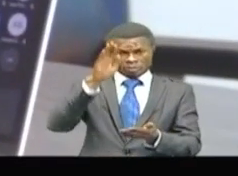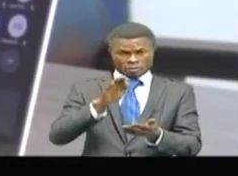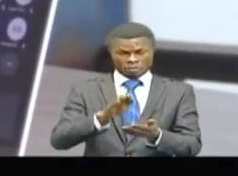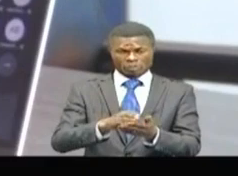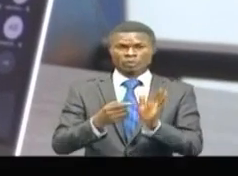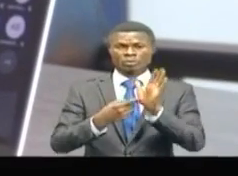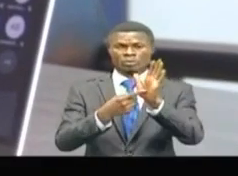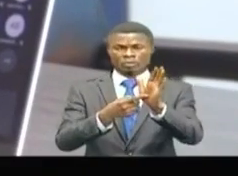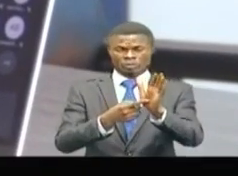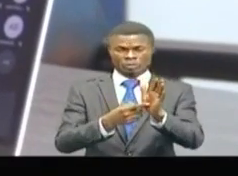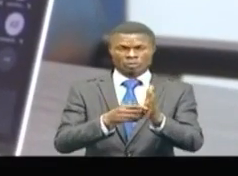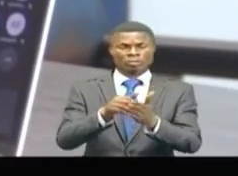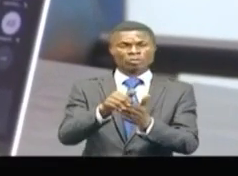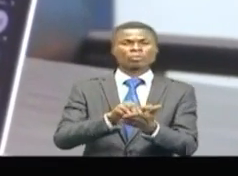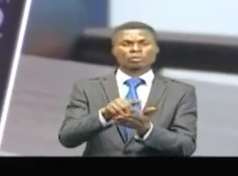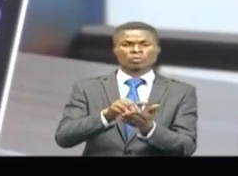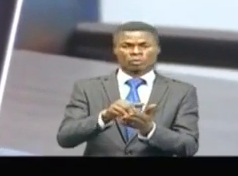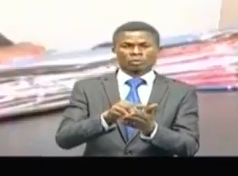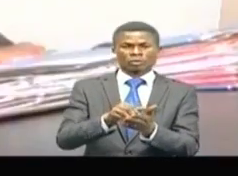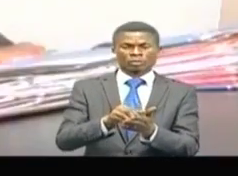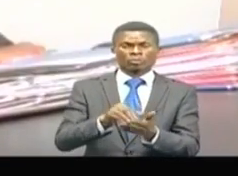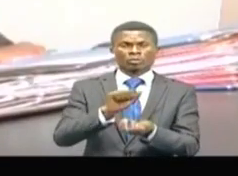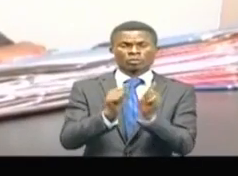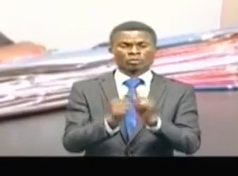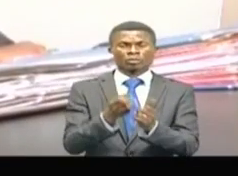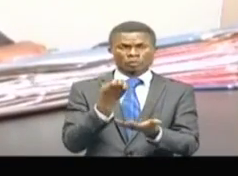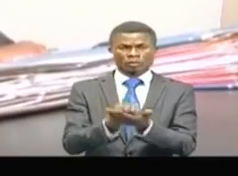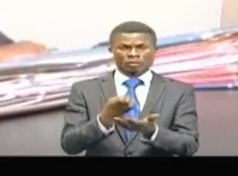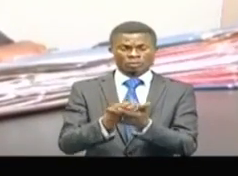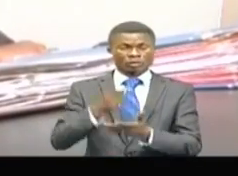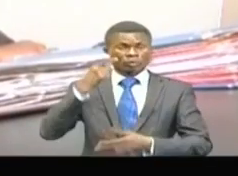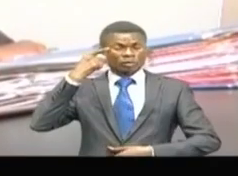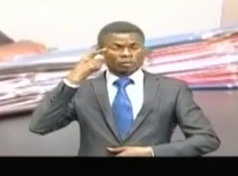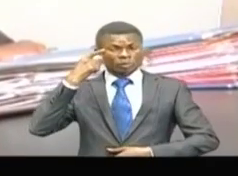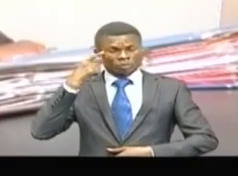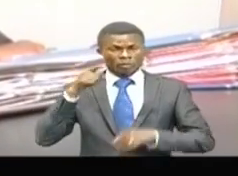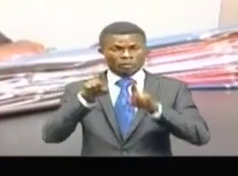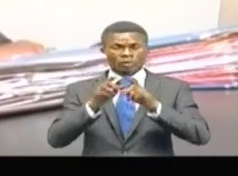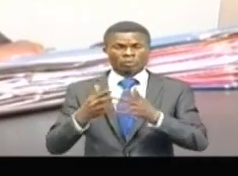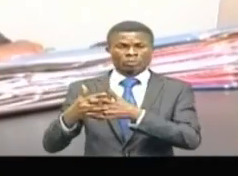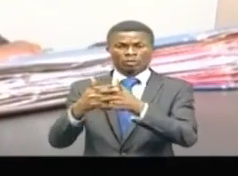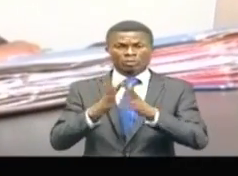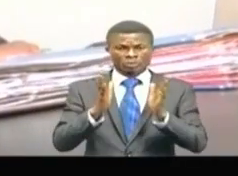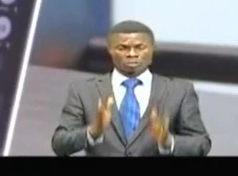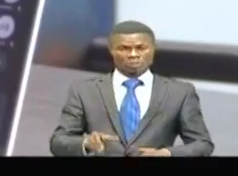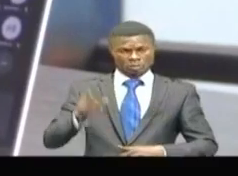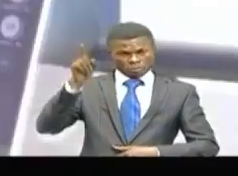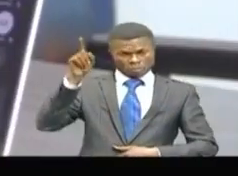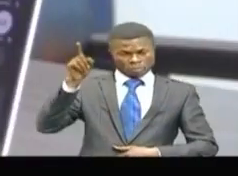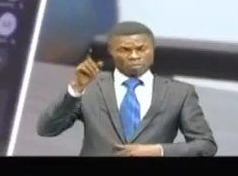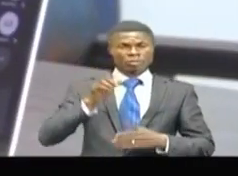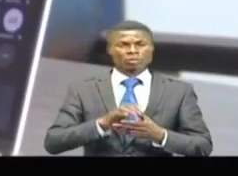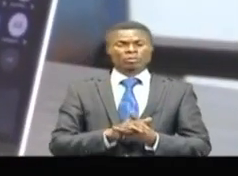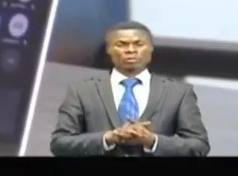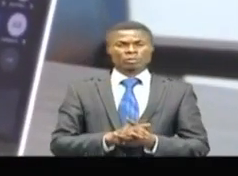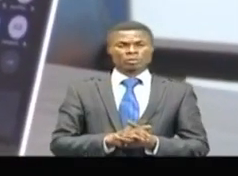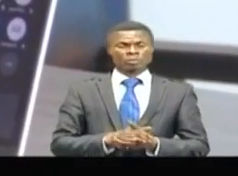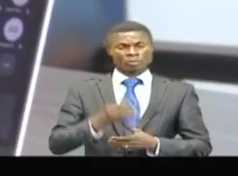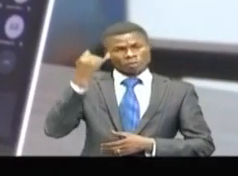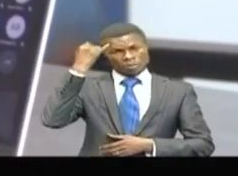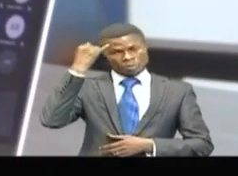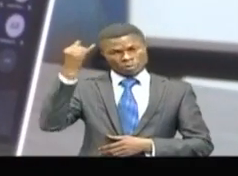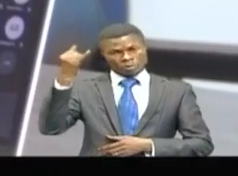reflète la fragilité de la conjoncture économique en Chine et aux États-Unis d'Amérique. Dans le